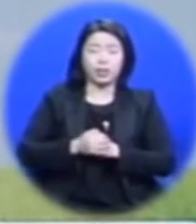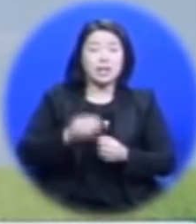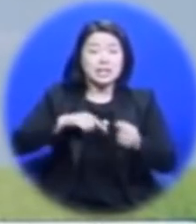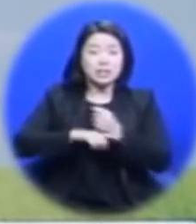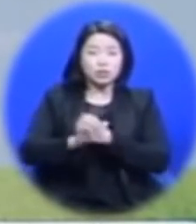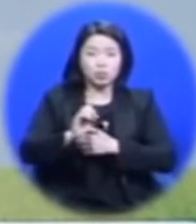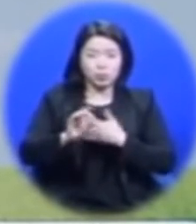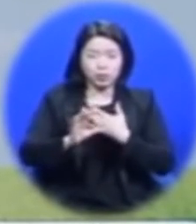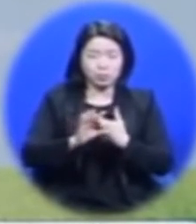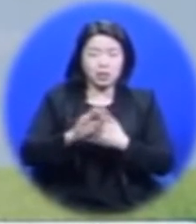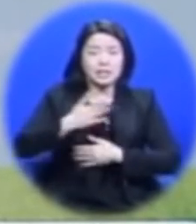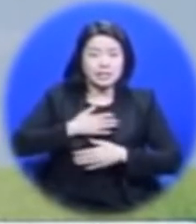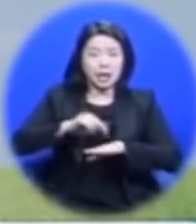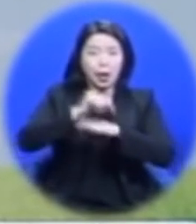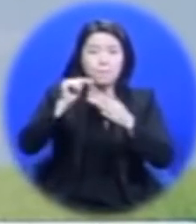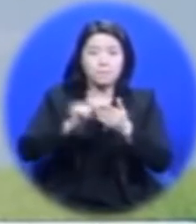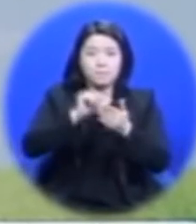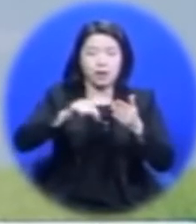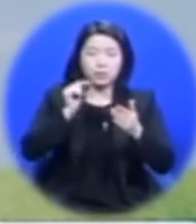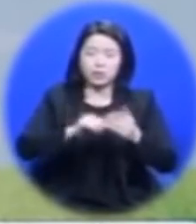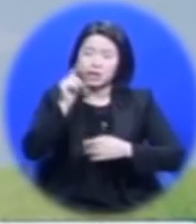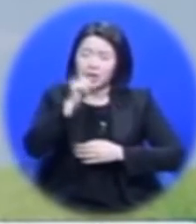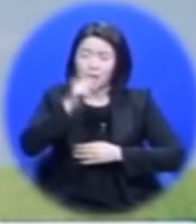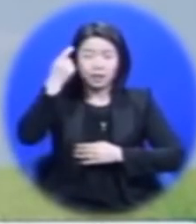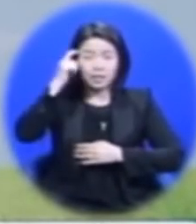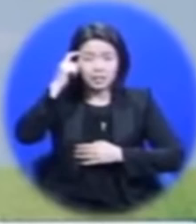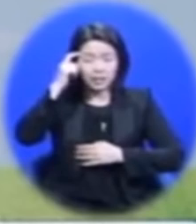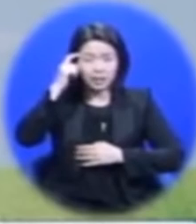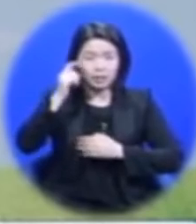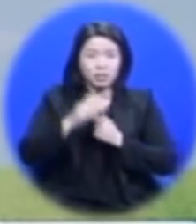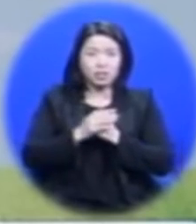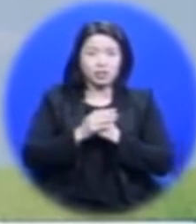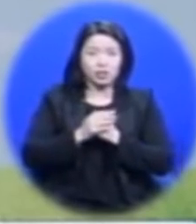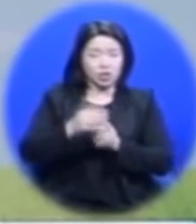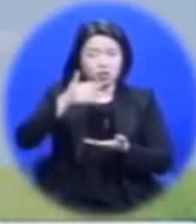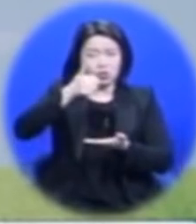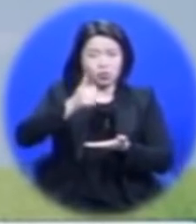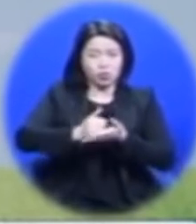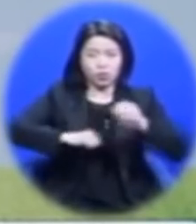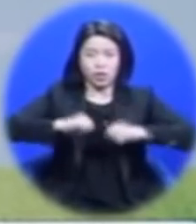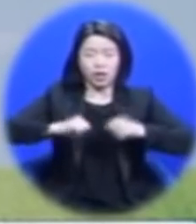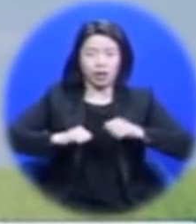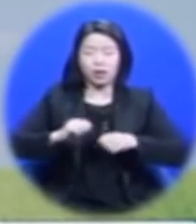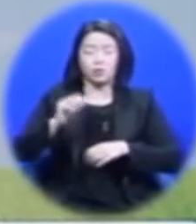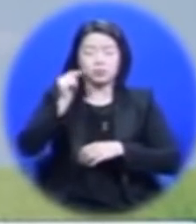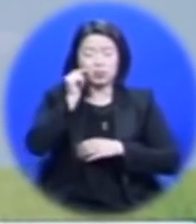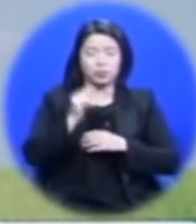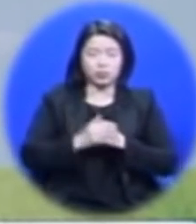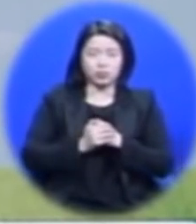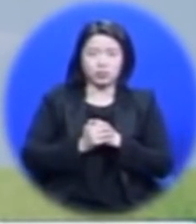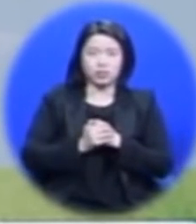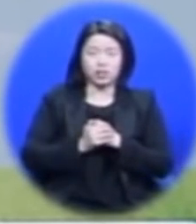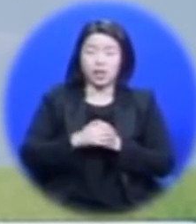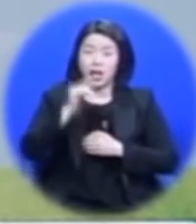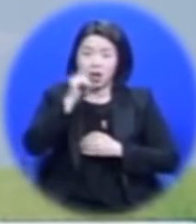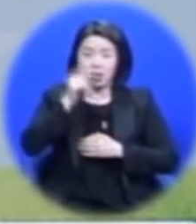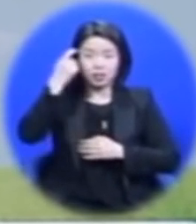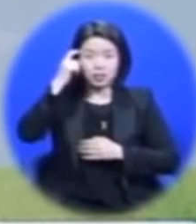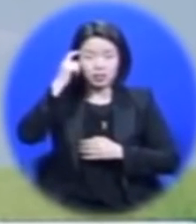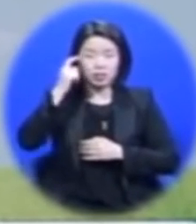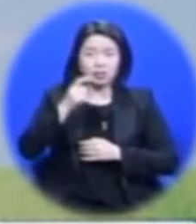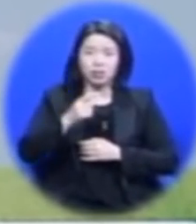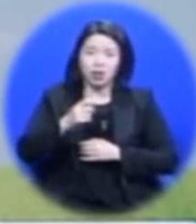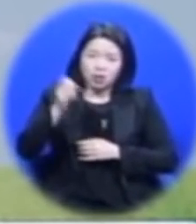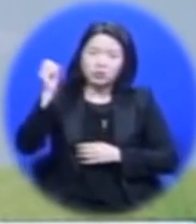이유는 제 마음속에 악한 생각이 주인 노릇할 수가 없어요. 악한 생각은